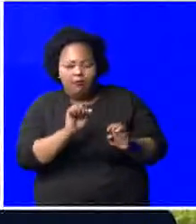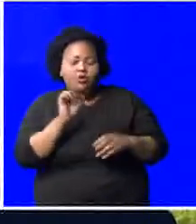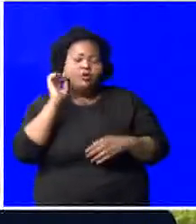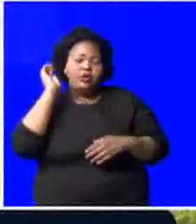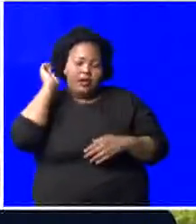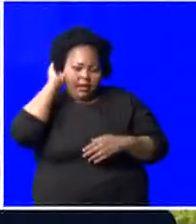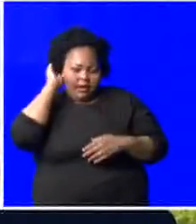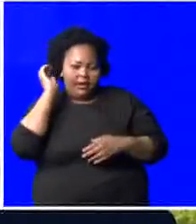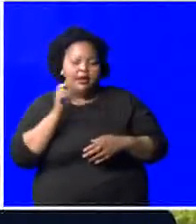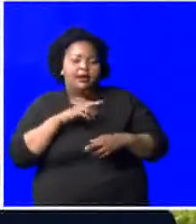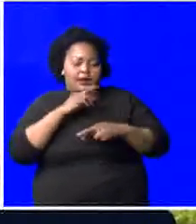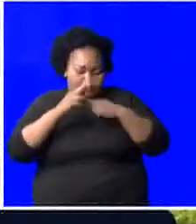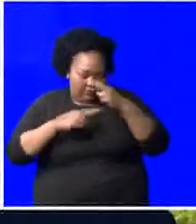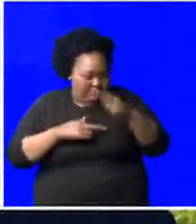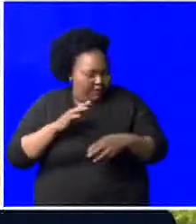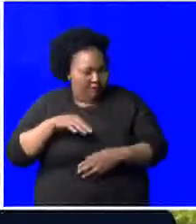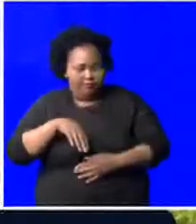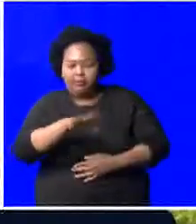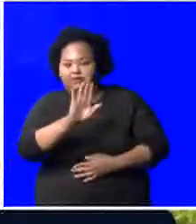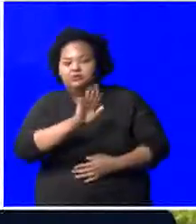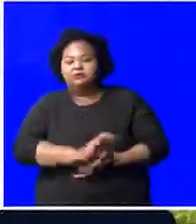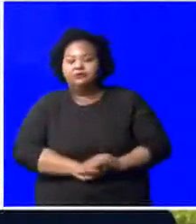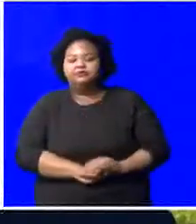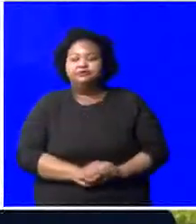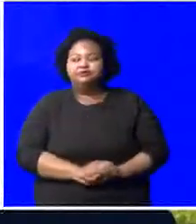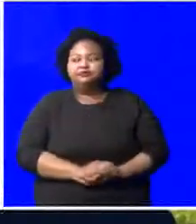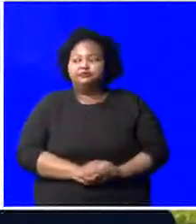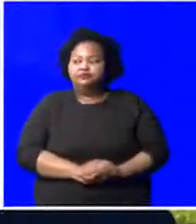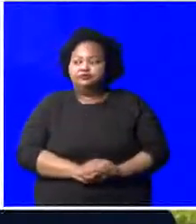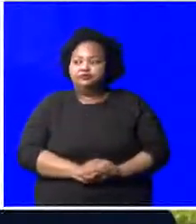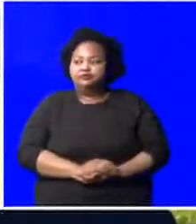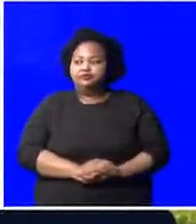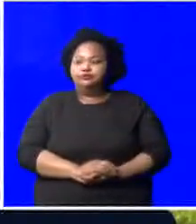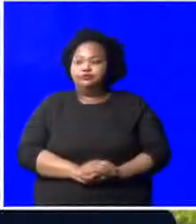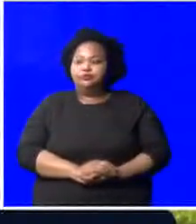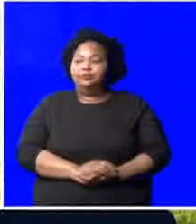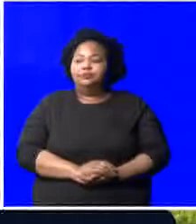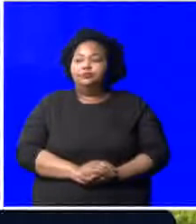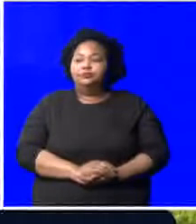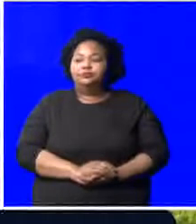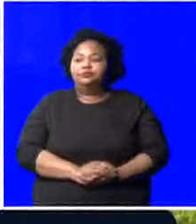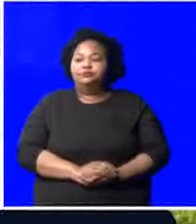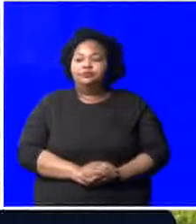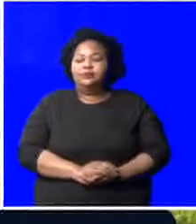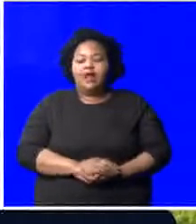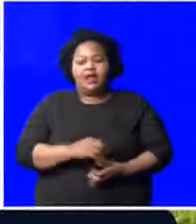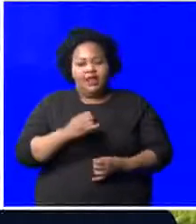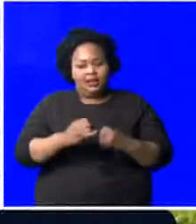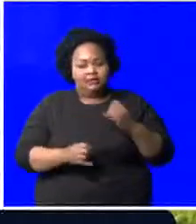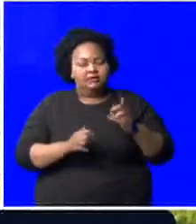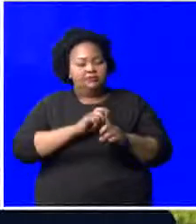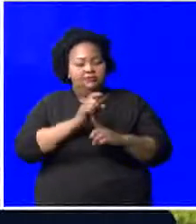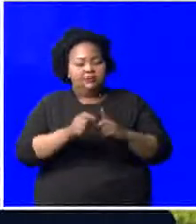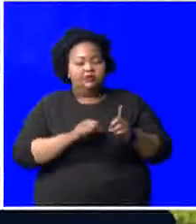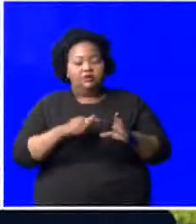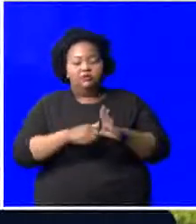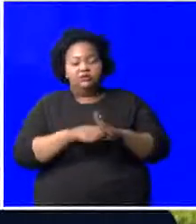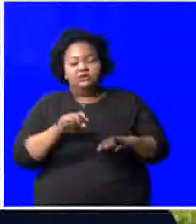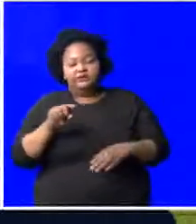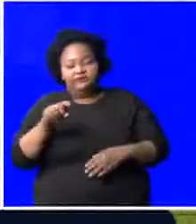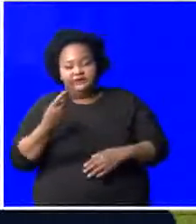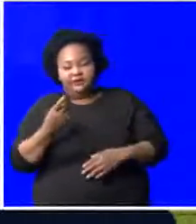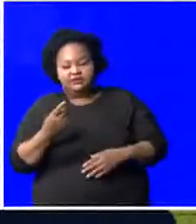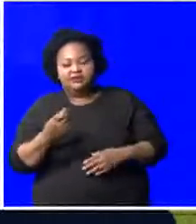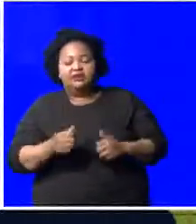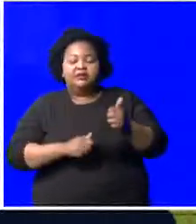Mpangazitha lengikhala ngako kakhulu kube invoza letawuhambisa phambili i-service delivery. Ngiyabonga Mpangazitha.